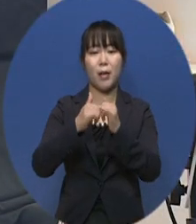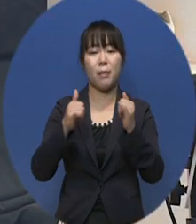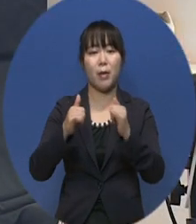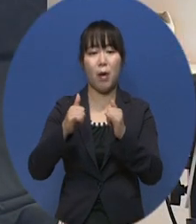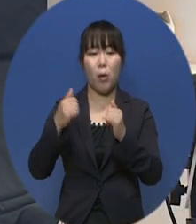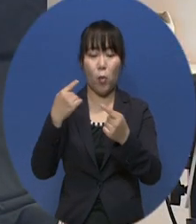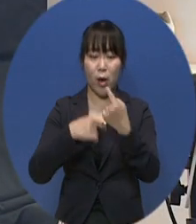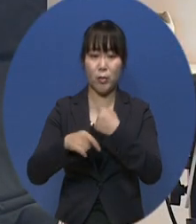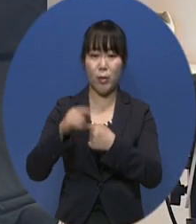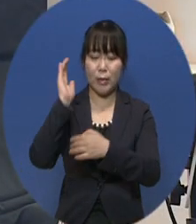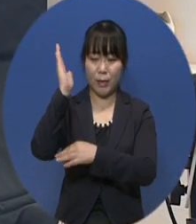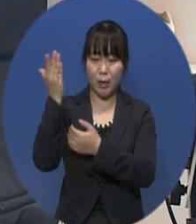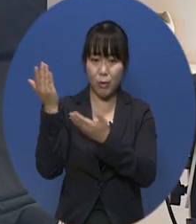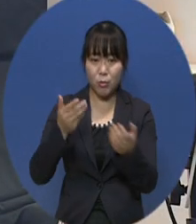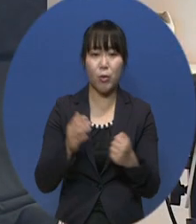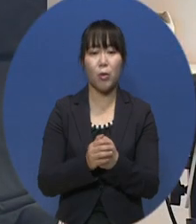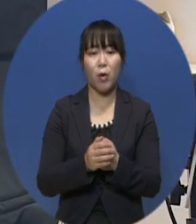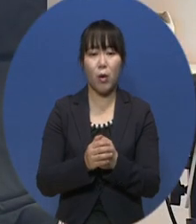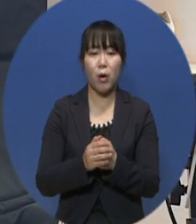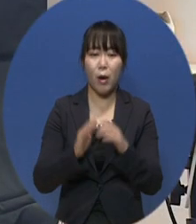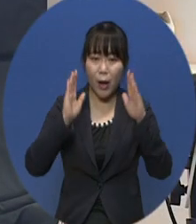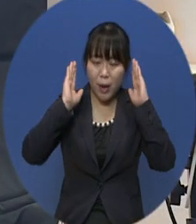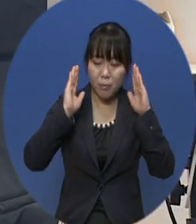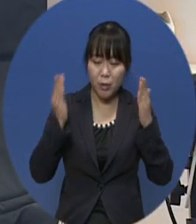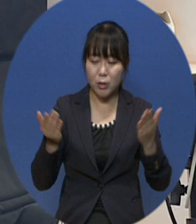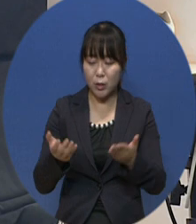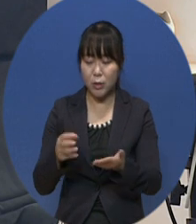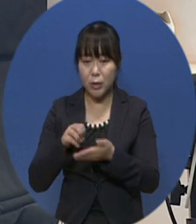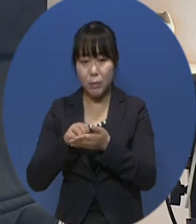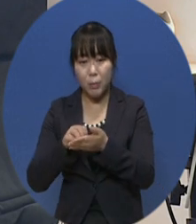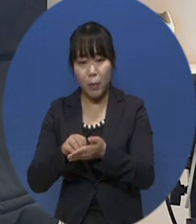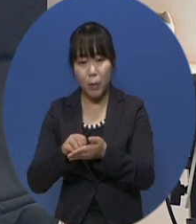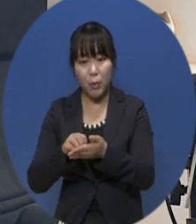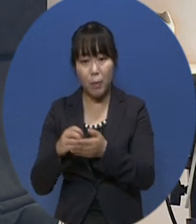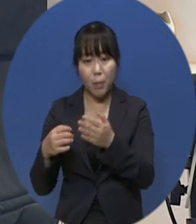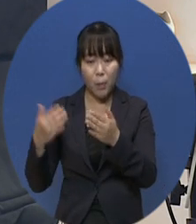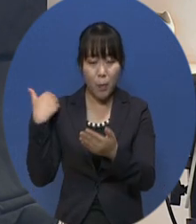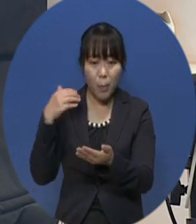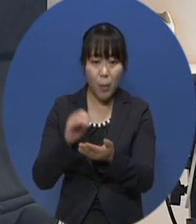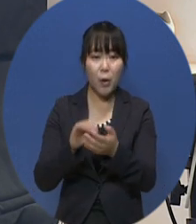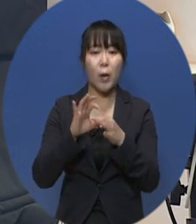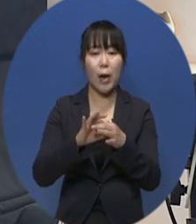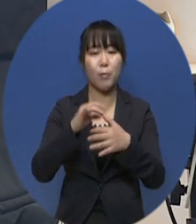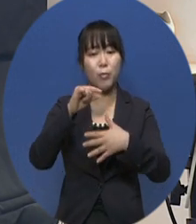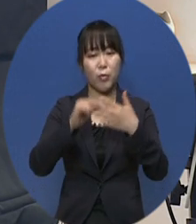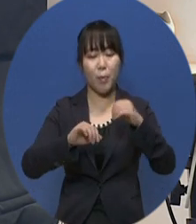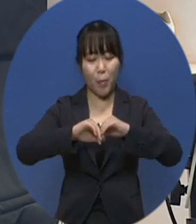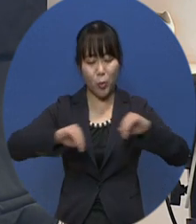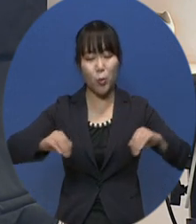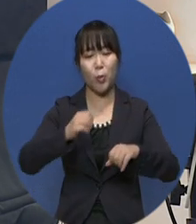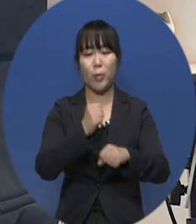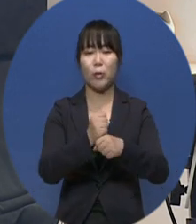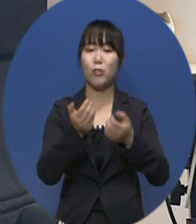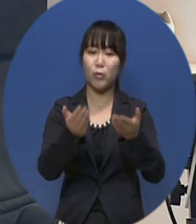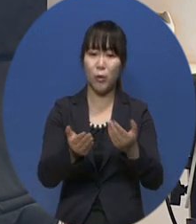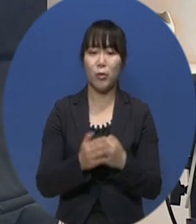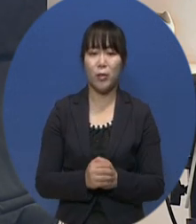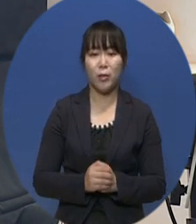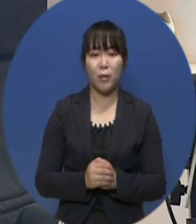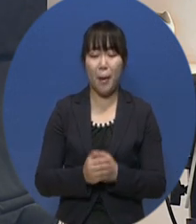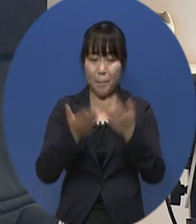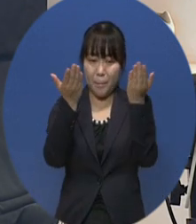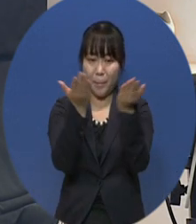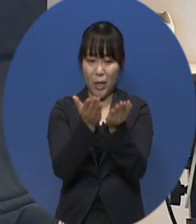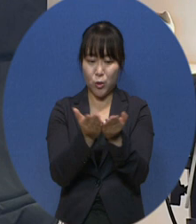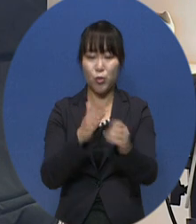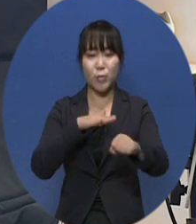해주고 네. 그다음에 이제 학업이나 직업으로 복귀하는 분들은 거기에 대한 프로그램을 따로 짜주고 뭐 네. 이런 식으로